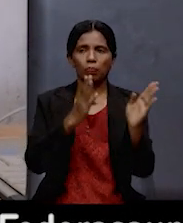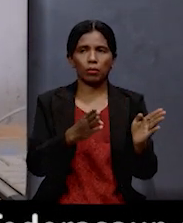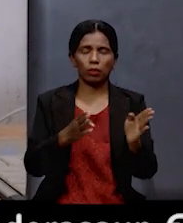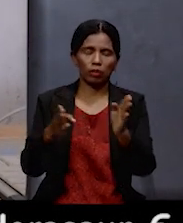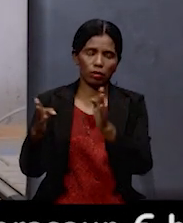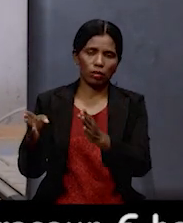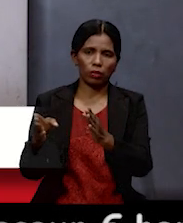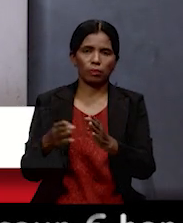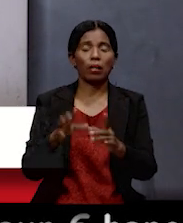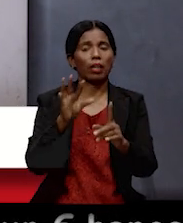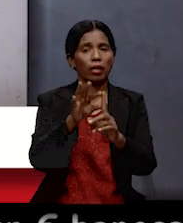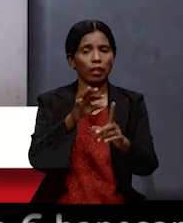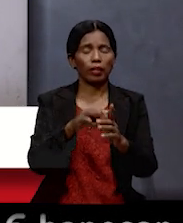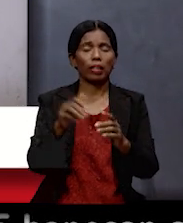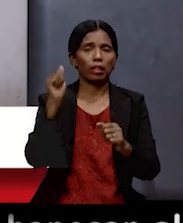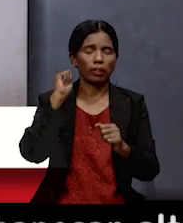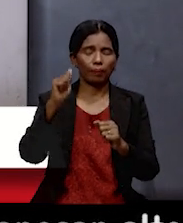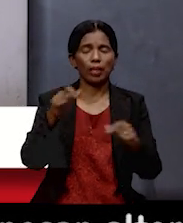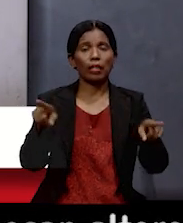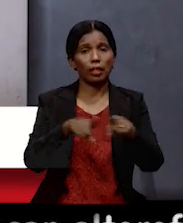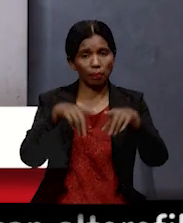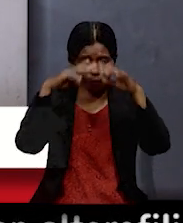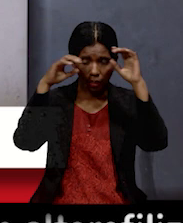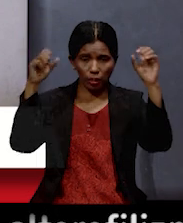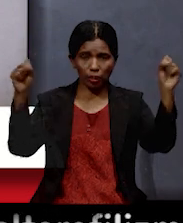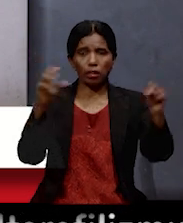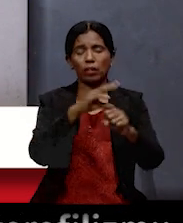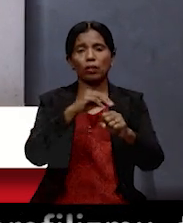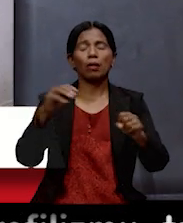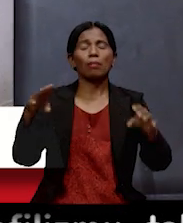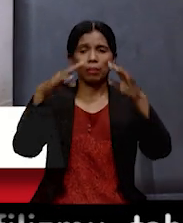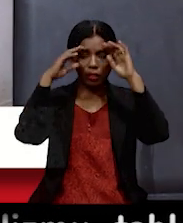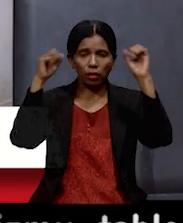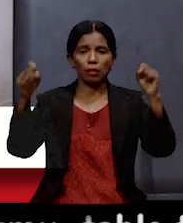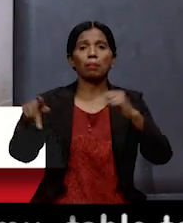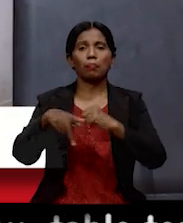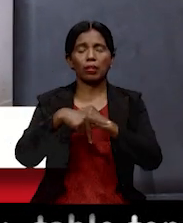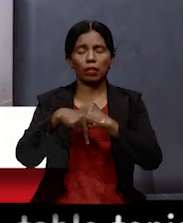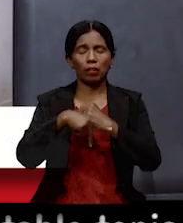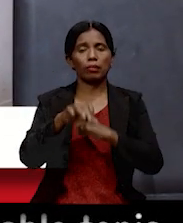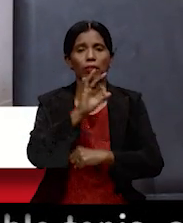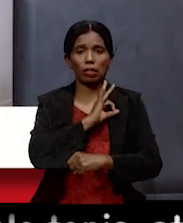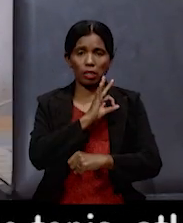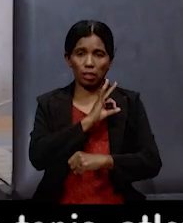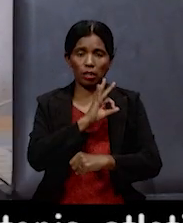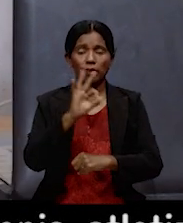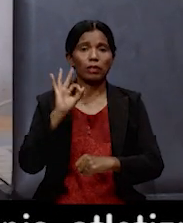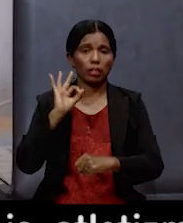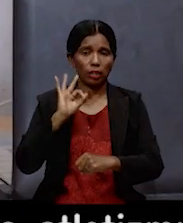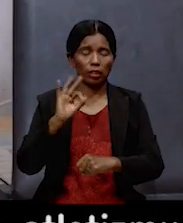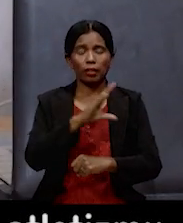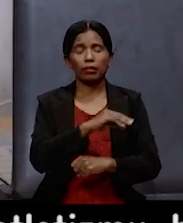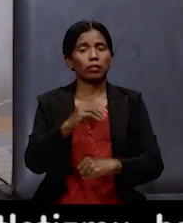ini. Nudar Presiden da Republika, nomos nudar Presiden du Partido, lebih mak asumi kargu ate adata,